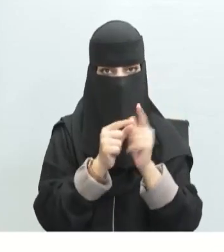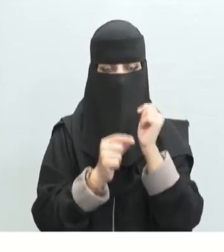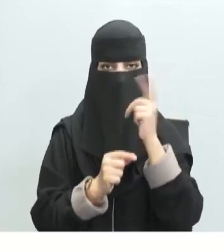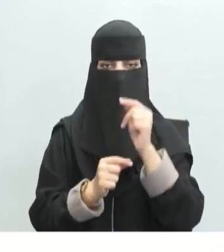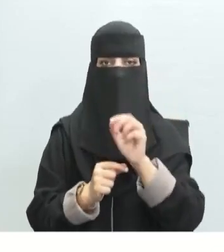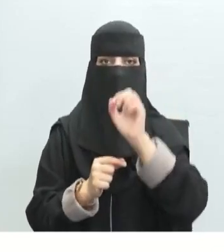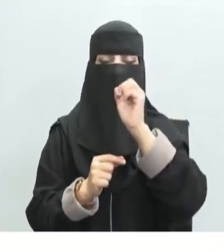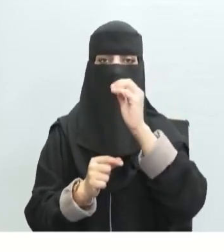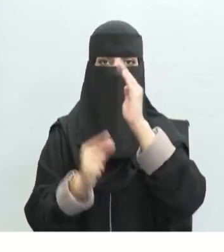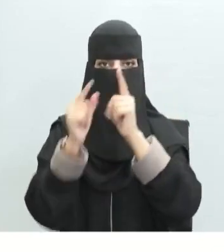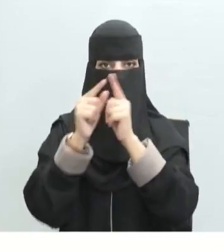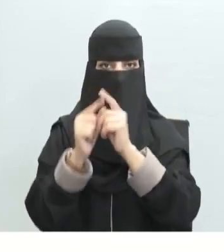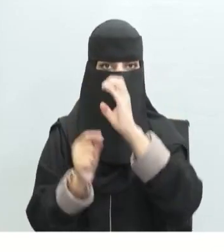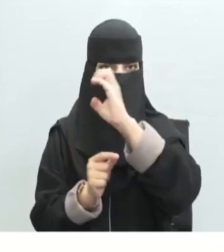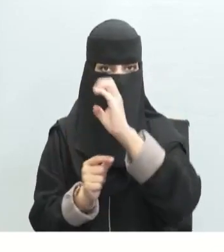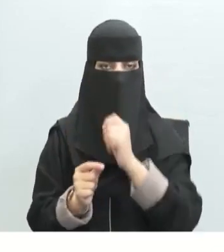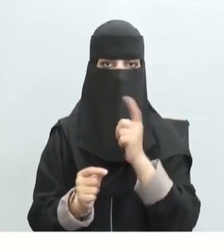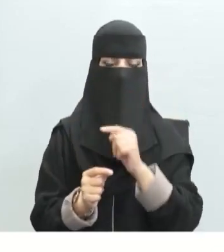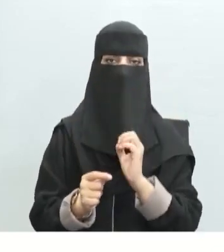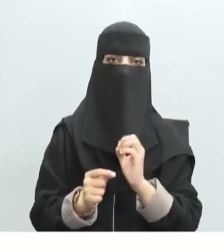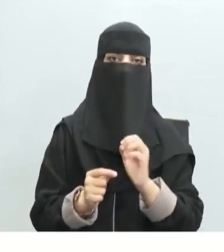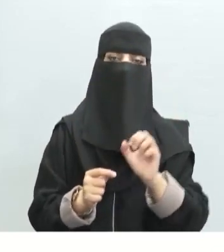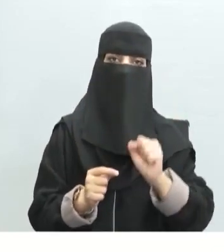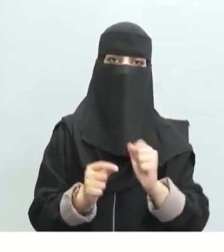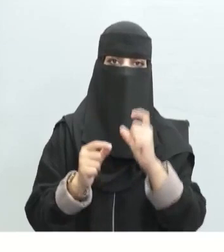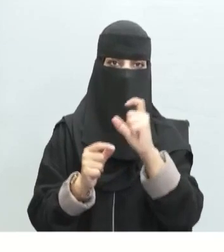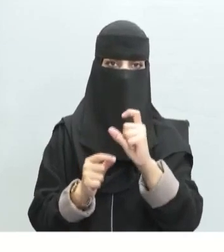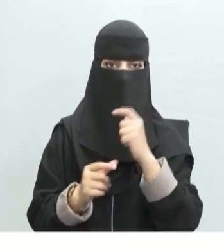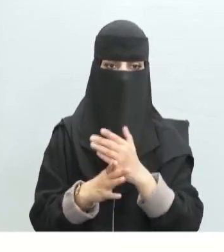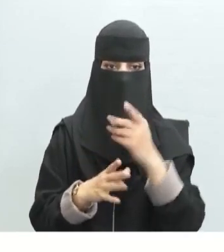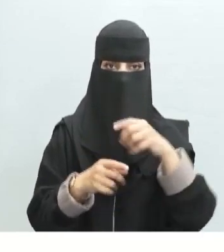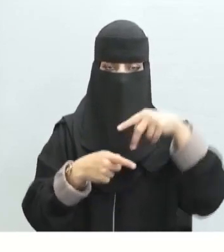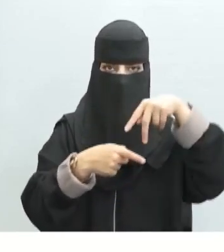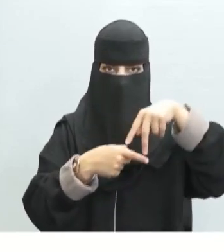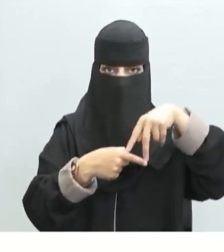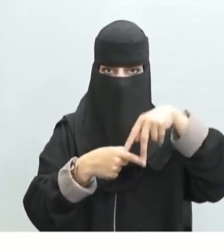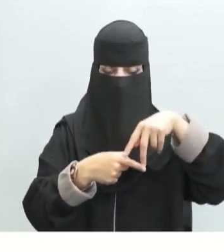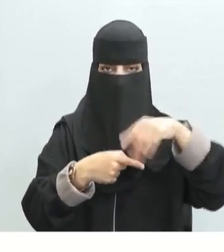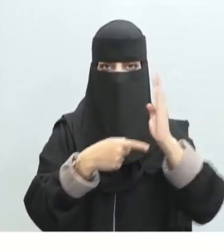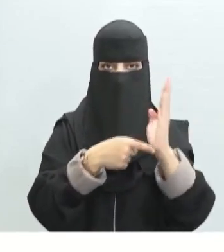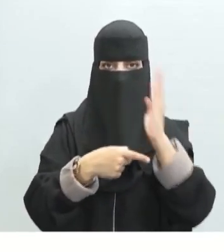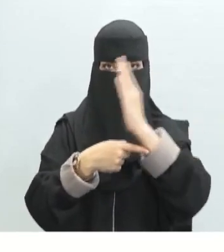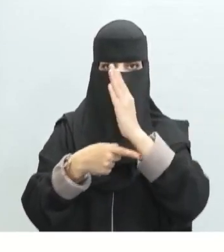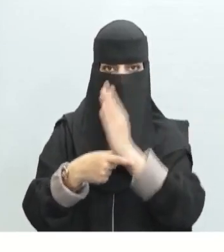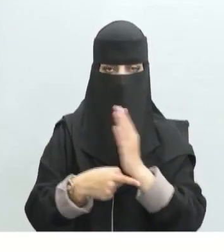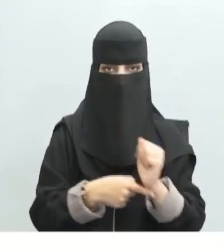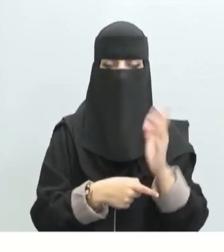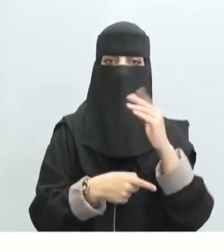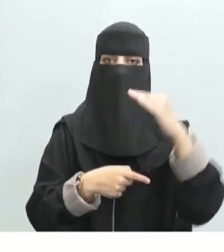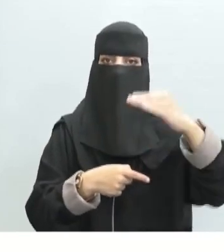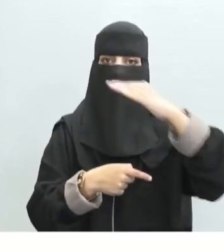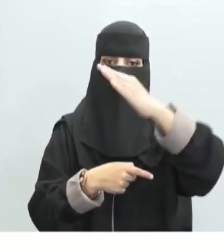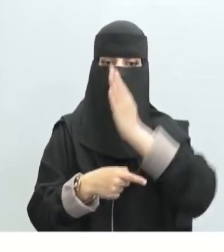ب س وعندنا الضلع اي س اذا لدينا في كل مثلث ثلاثه زوايا وثلاثه اضلاع